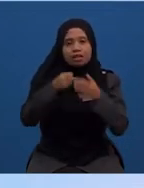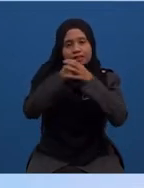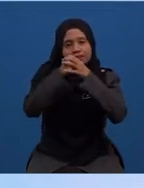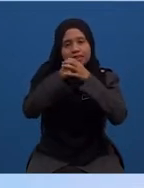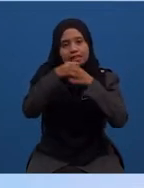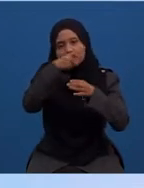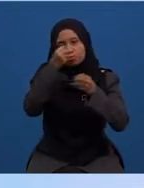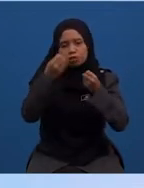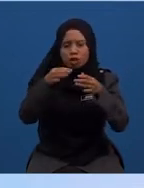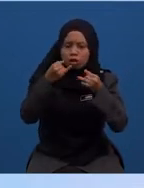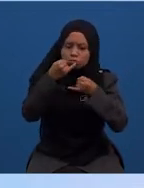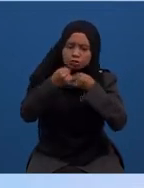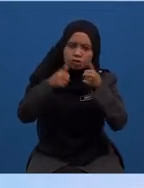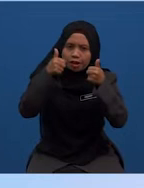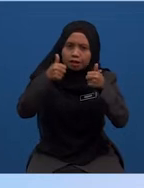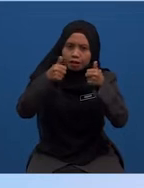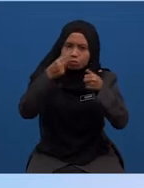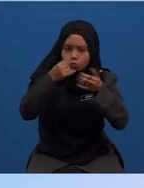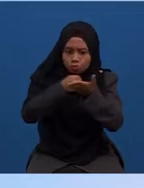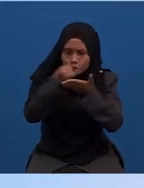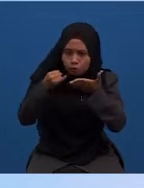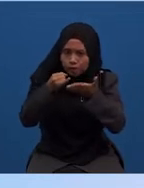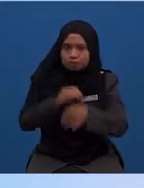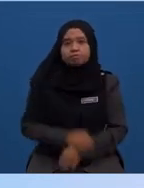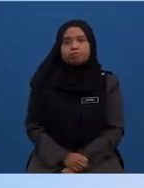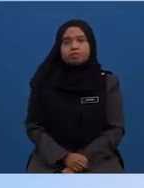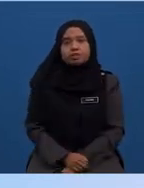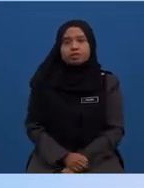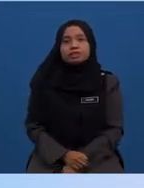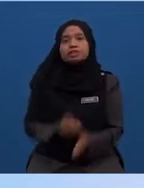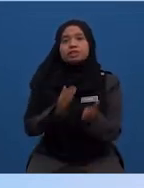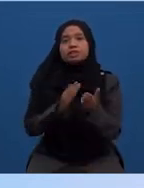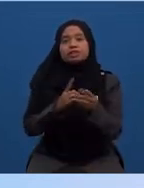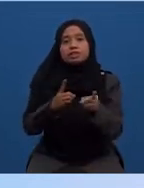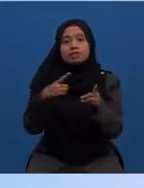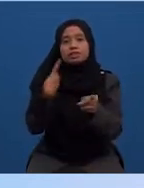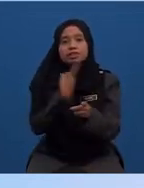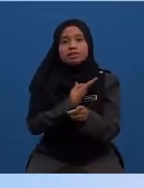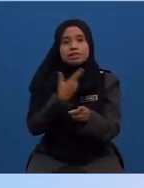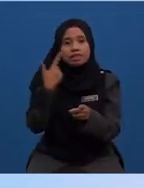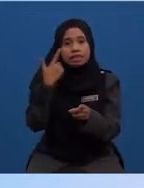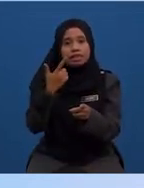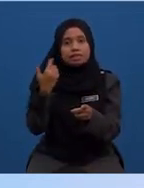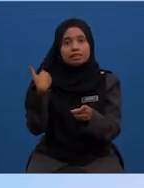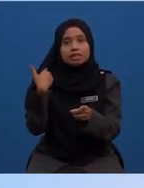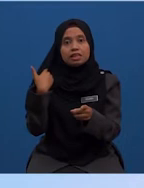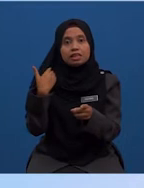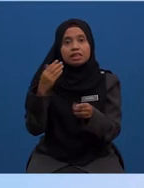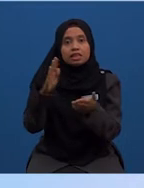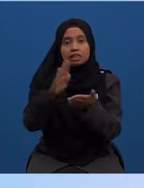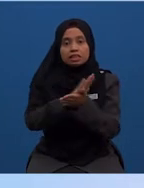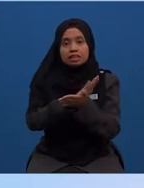bentuk segi empat tepat dengan tepat sekali. Paparan yang sedang kita lihat merupakan